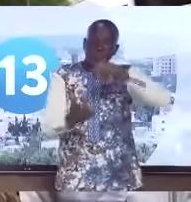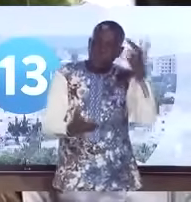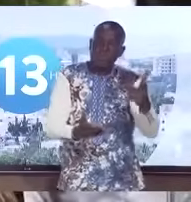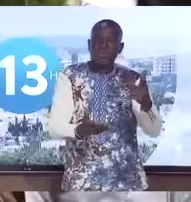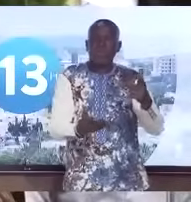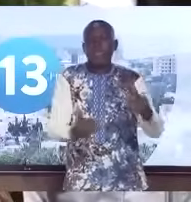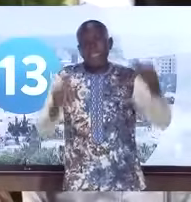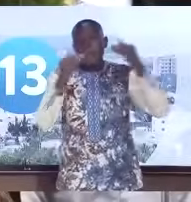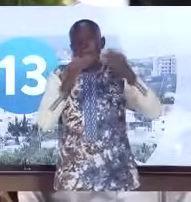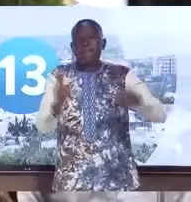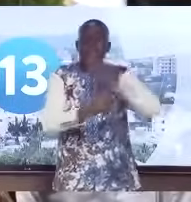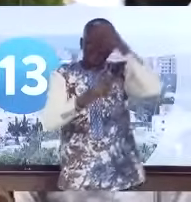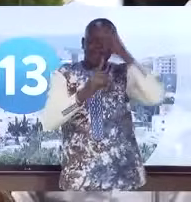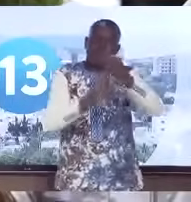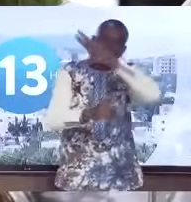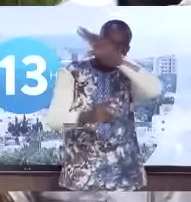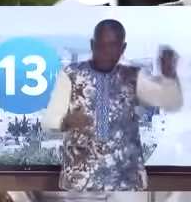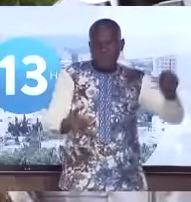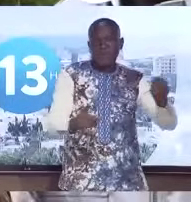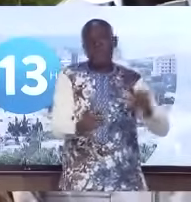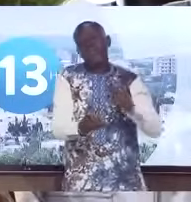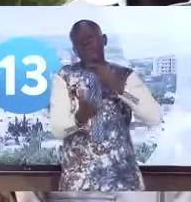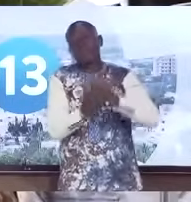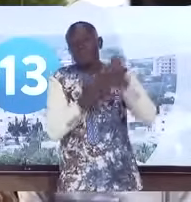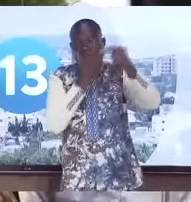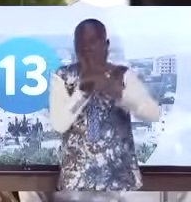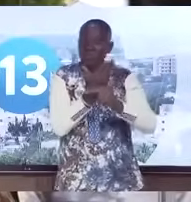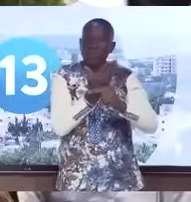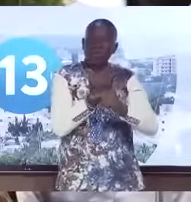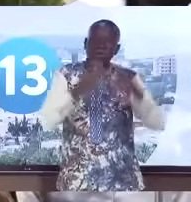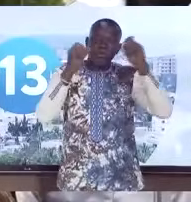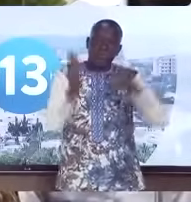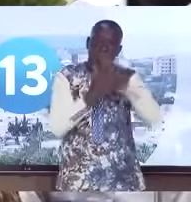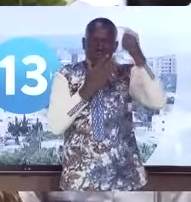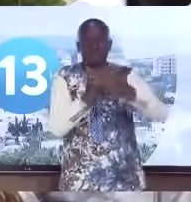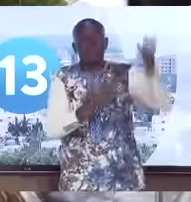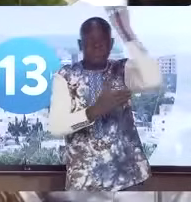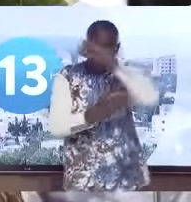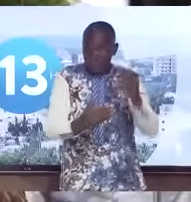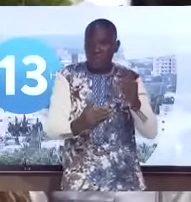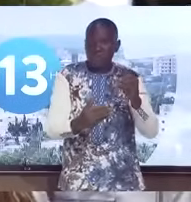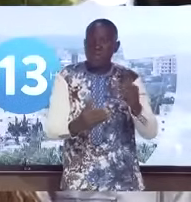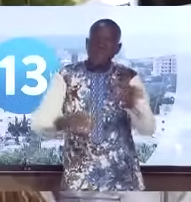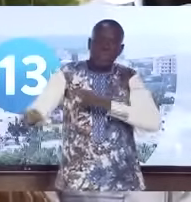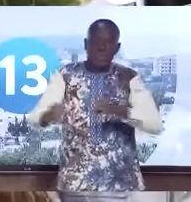pour la situation au 30 juin, la majorité des projets ont un taux de